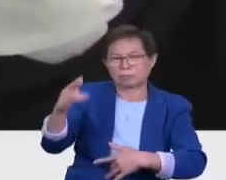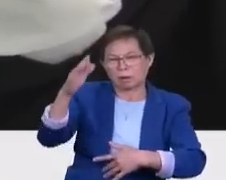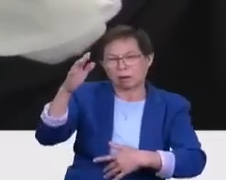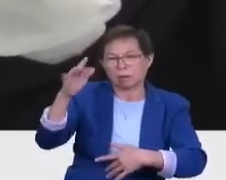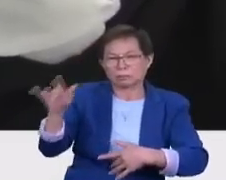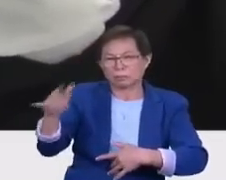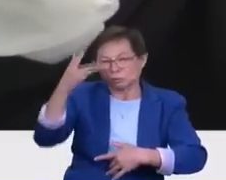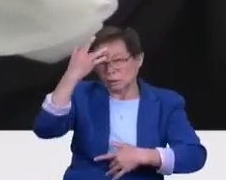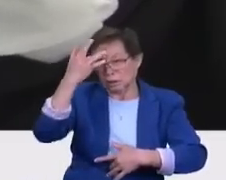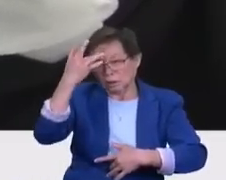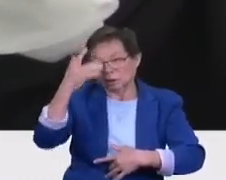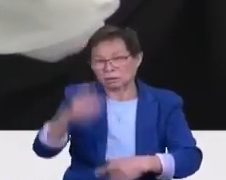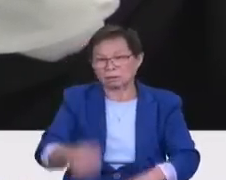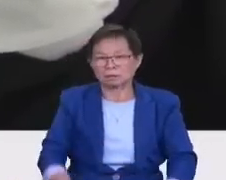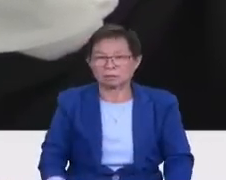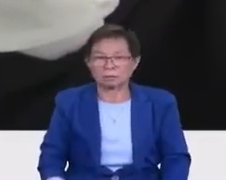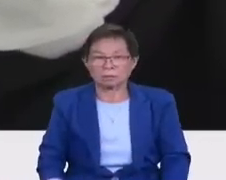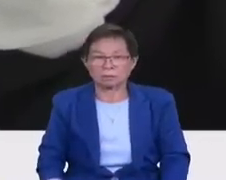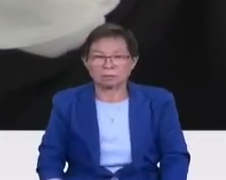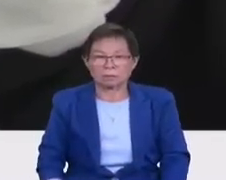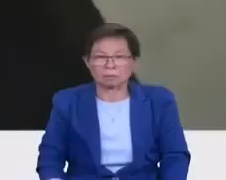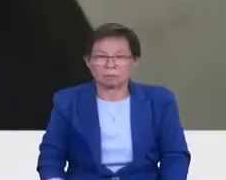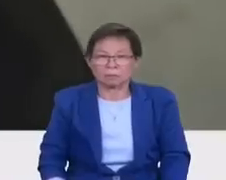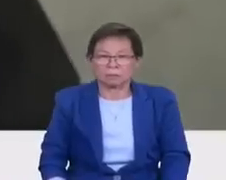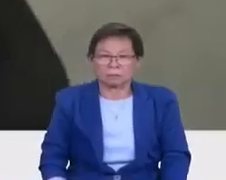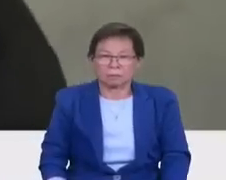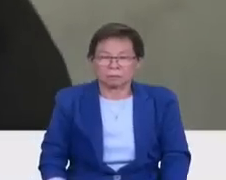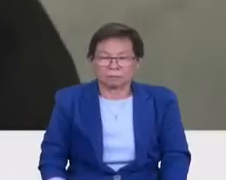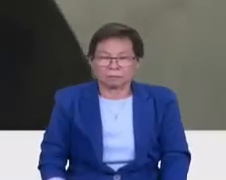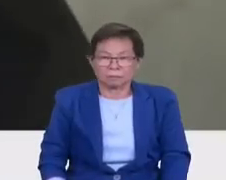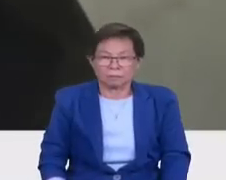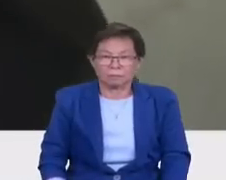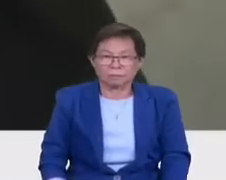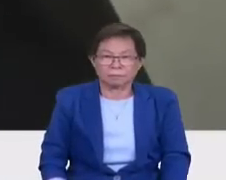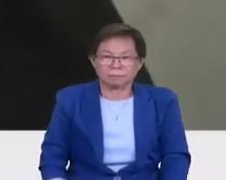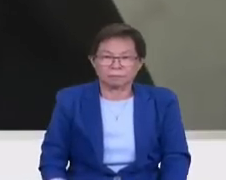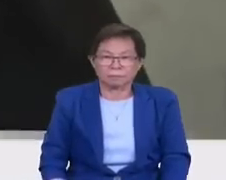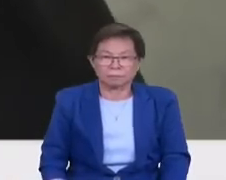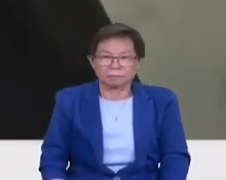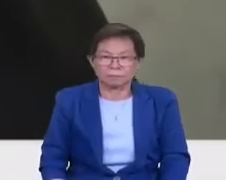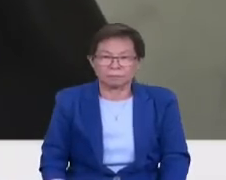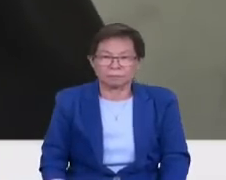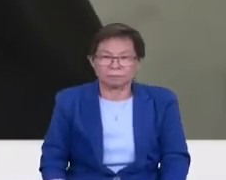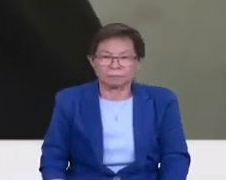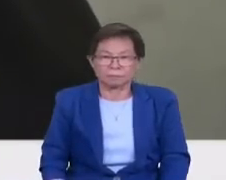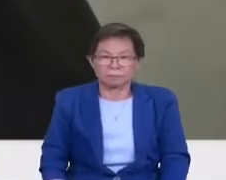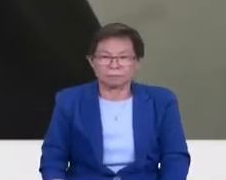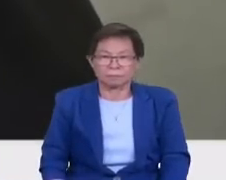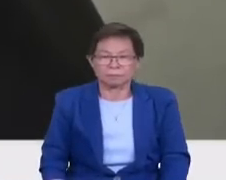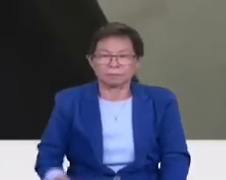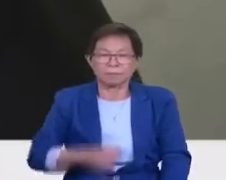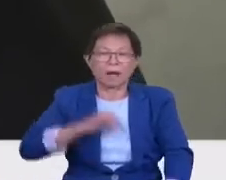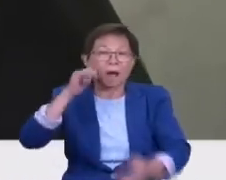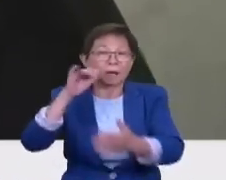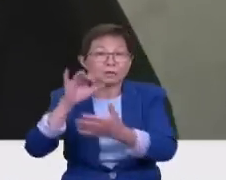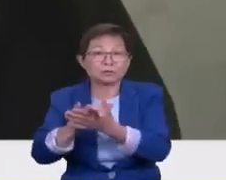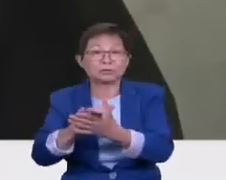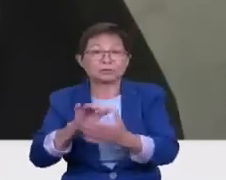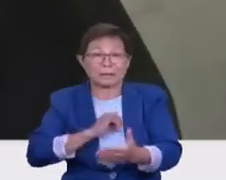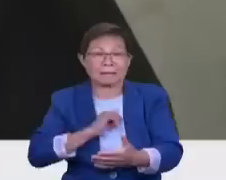bagi tahu sebarang sakit dia saya bagi isteri kepada